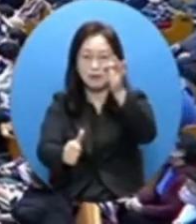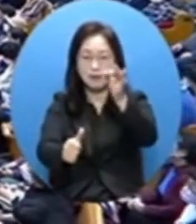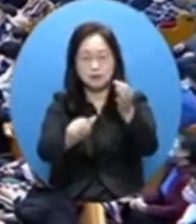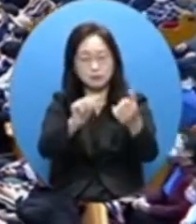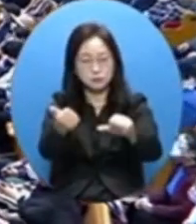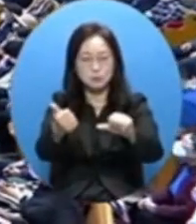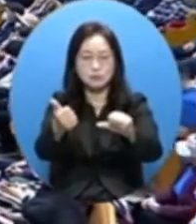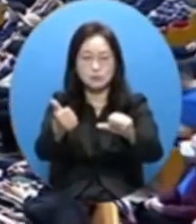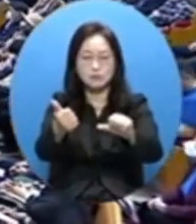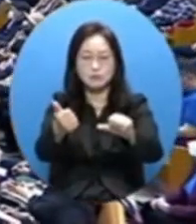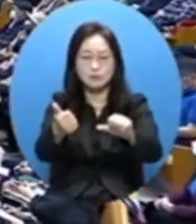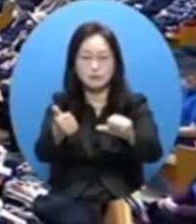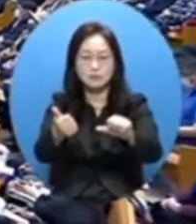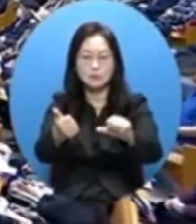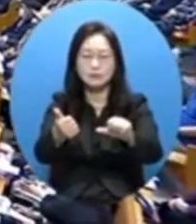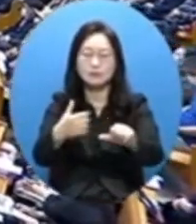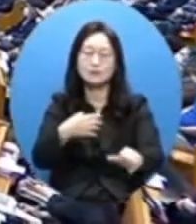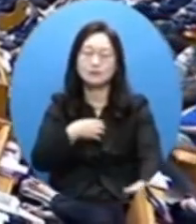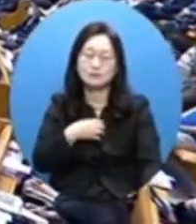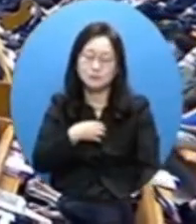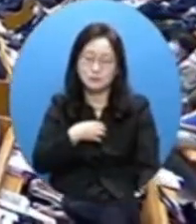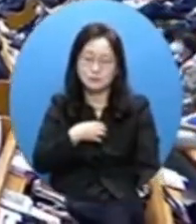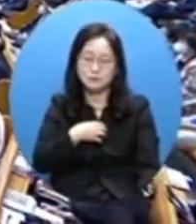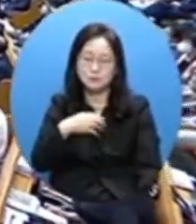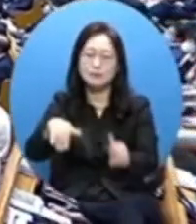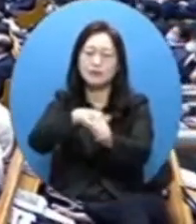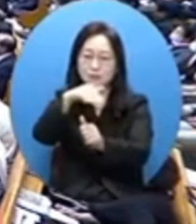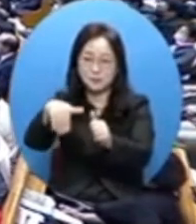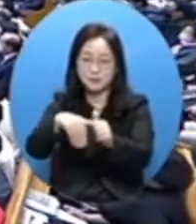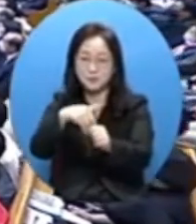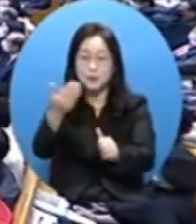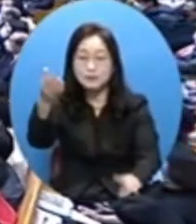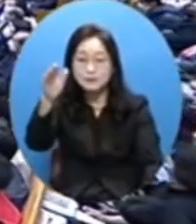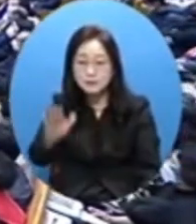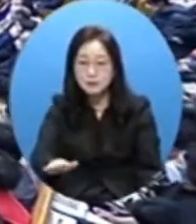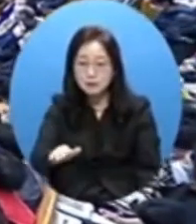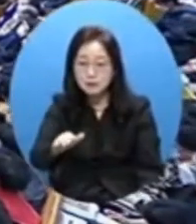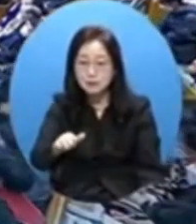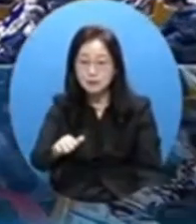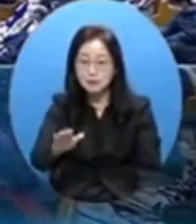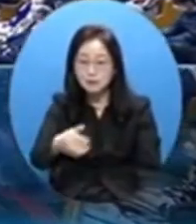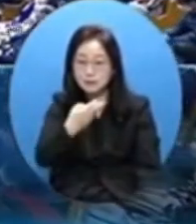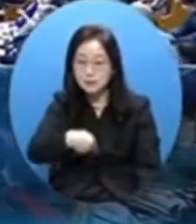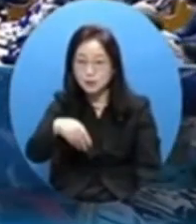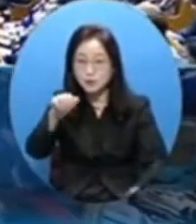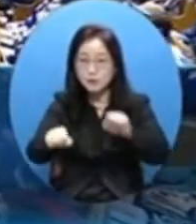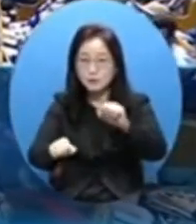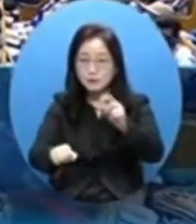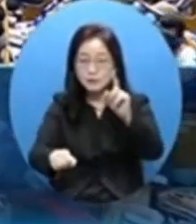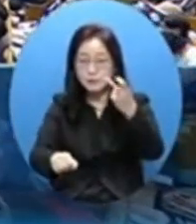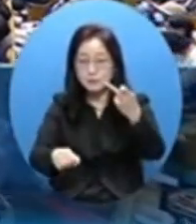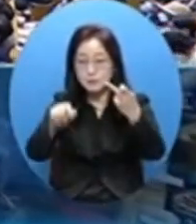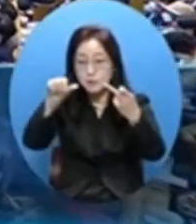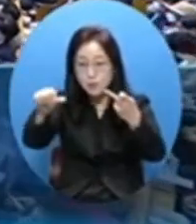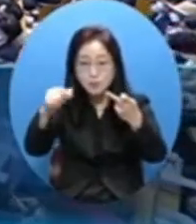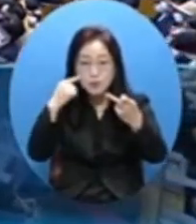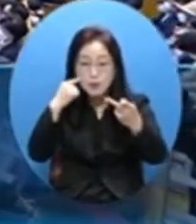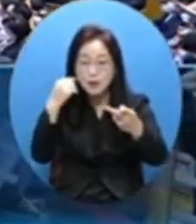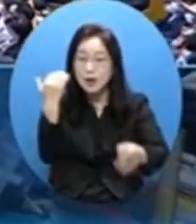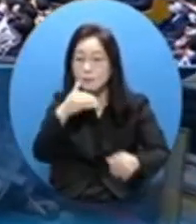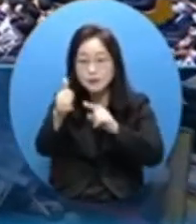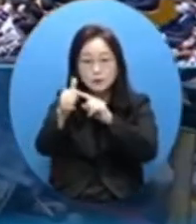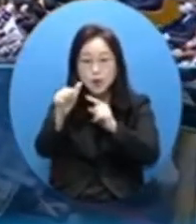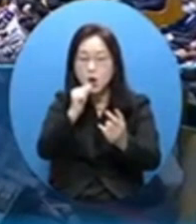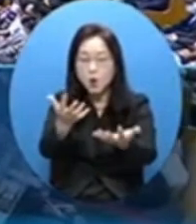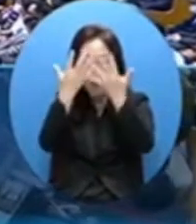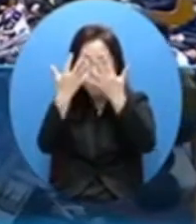당하게 될 그런 절망적인 상황에 처했습니다. 그런데 성경을 보니까 사도행전 12장 5절에 이에 베드로는 옥에